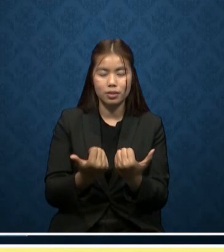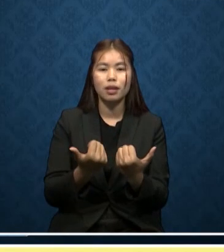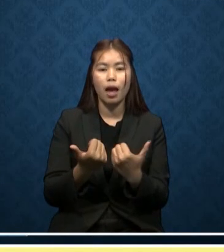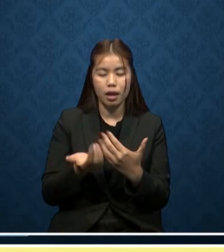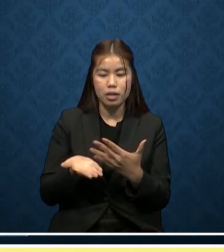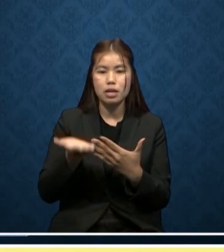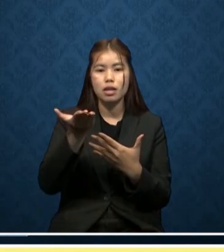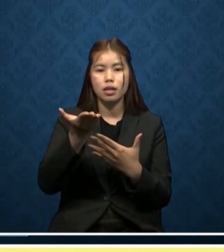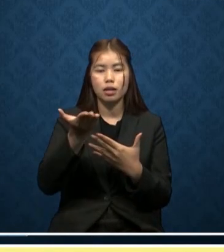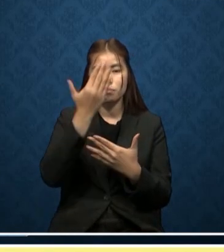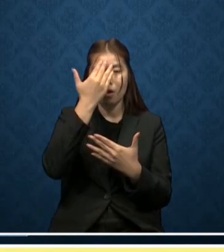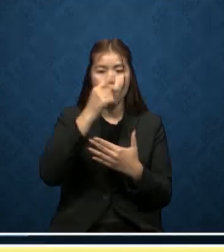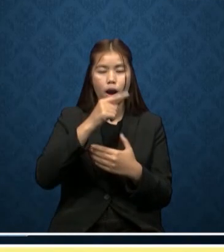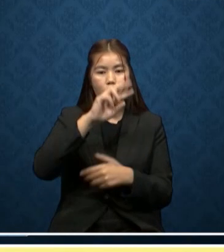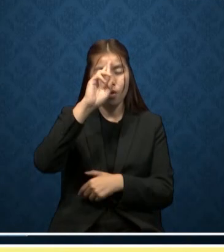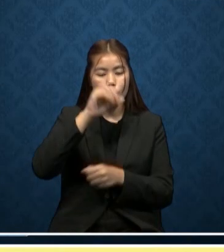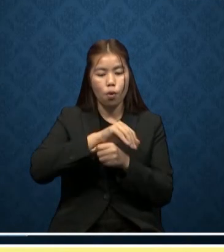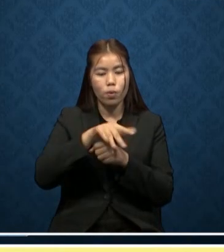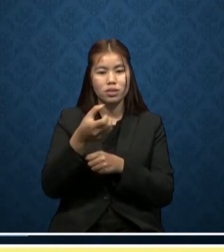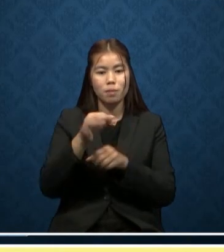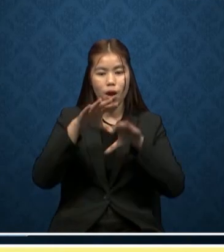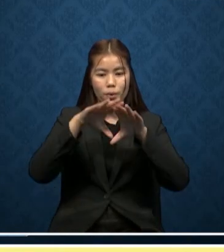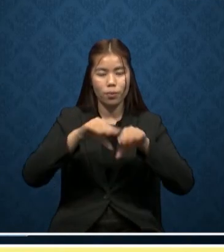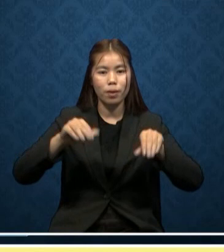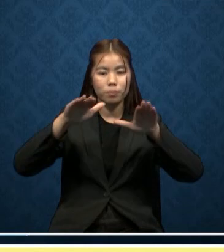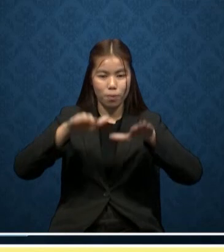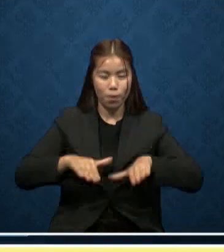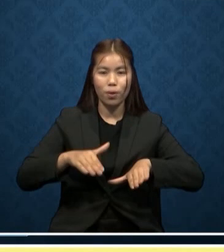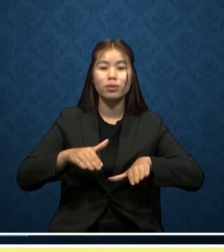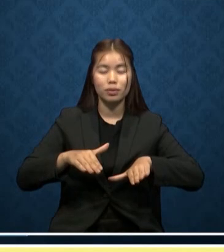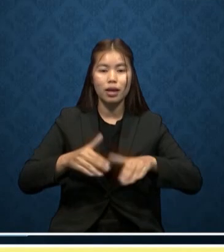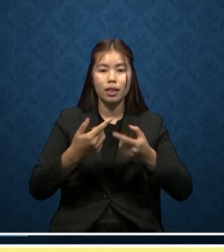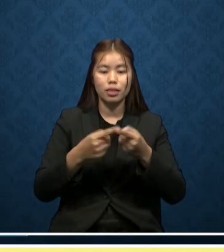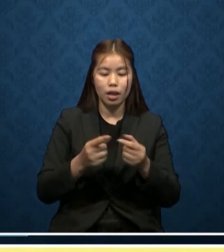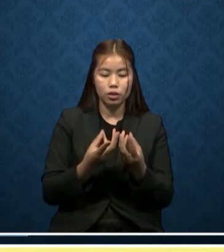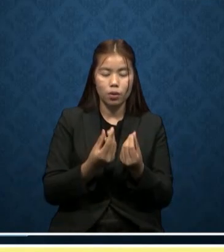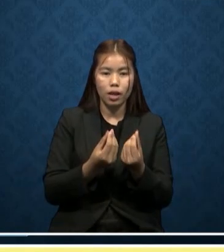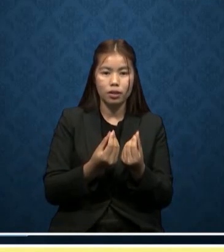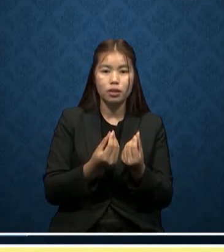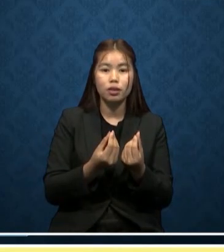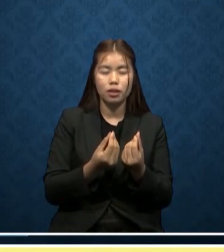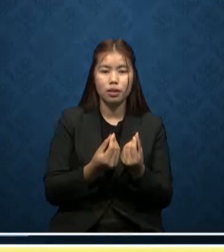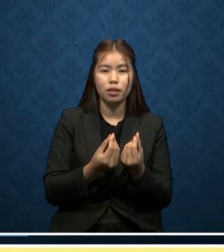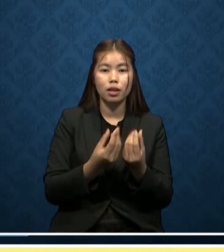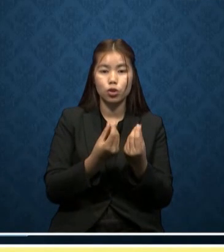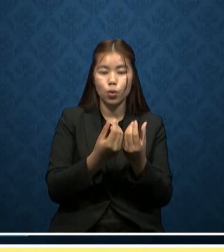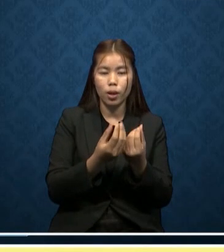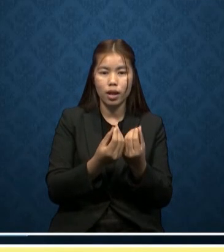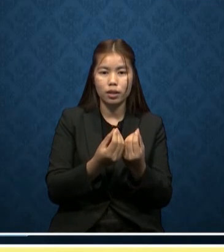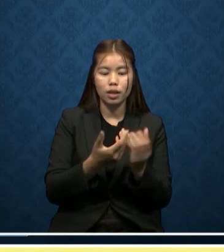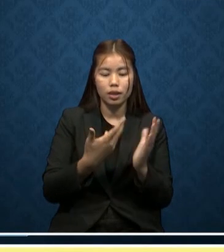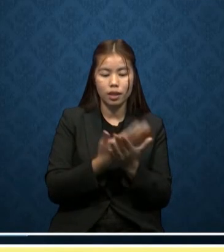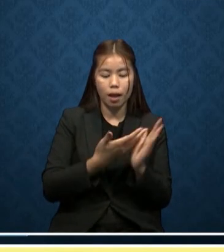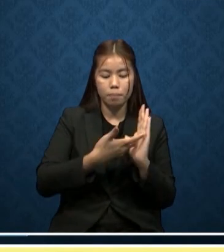เพราะเป็นปีที่โควิดเบาบางลงนะครับเอ่อตัวเลขที่ผมไม่ได้ลงไว้ก็คือตัวเลขที่เบิกจ่าย